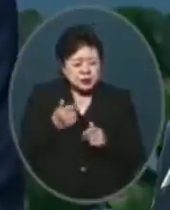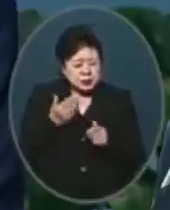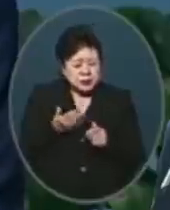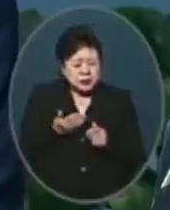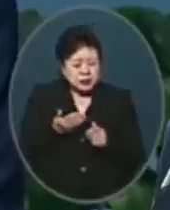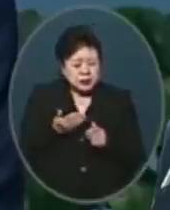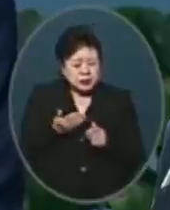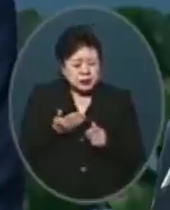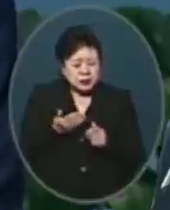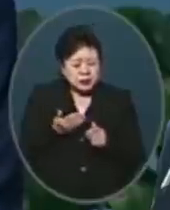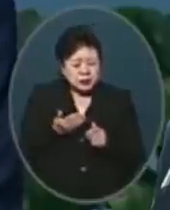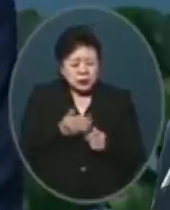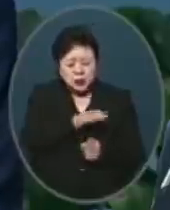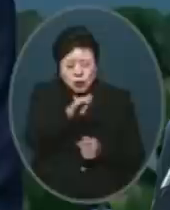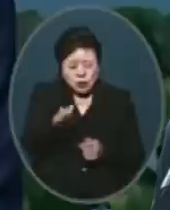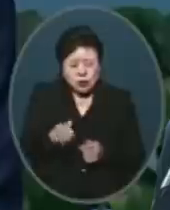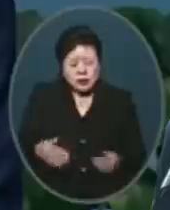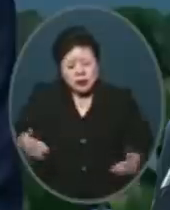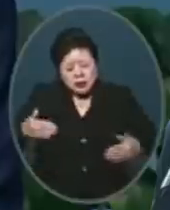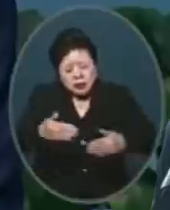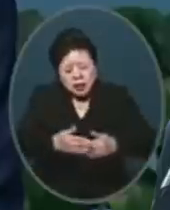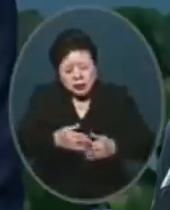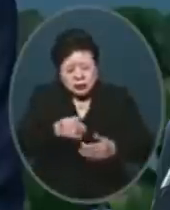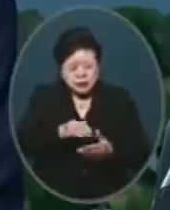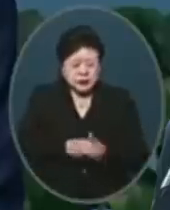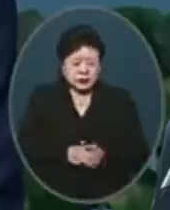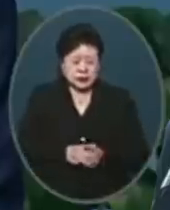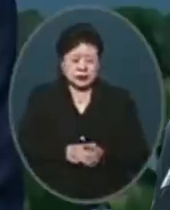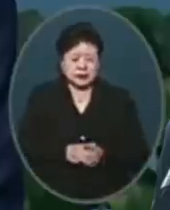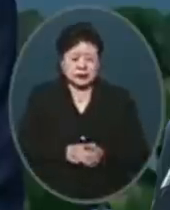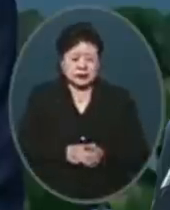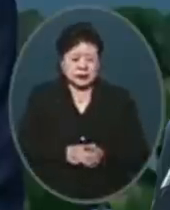예수님께서 우리를 껴안고 있으면